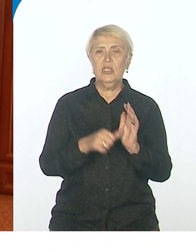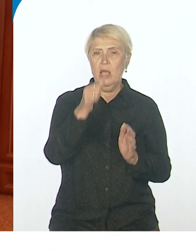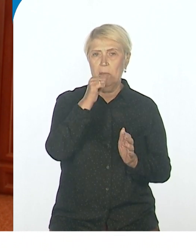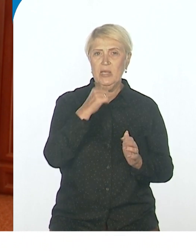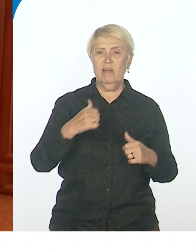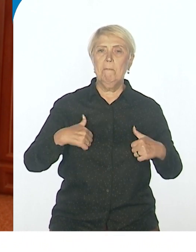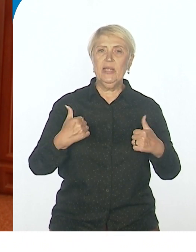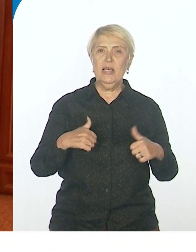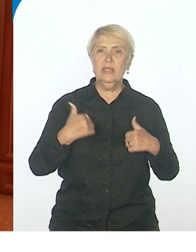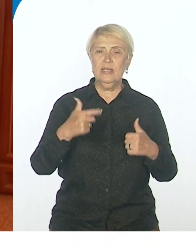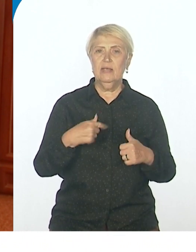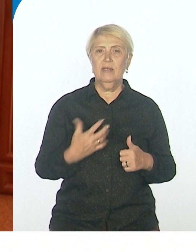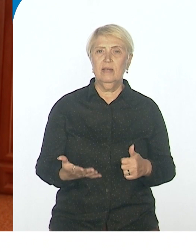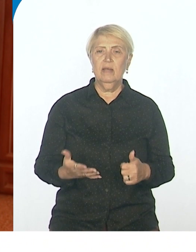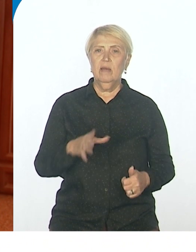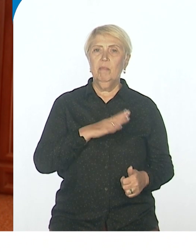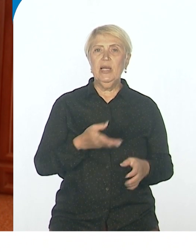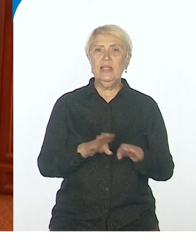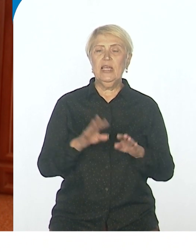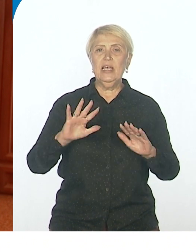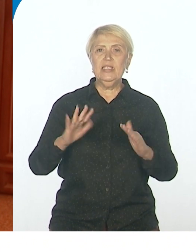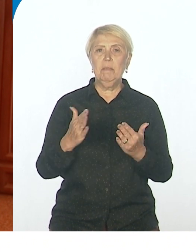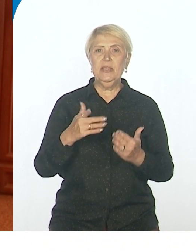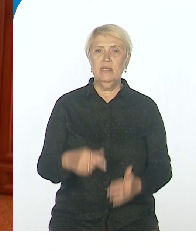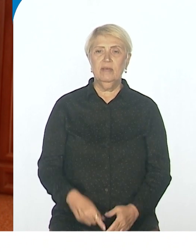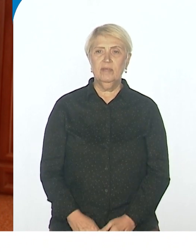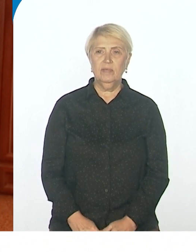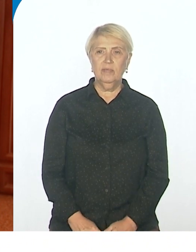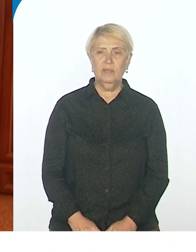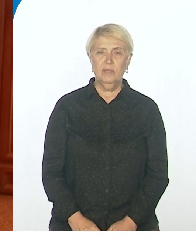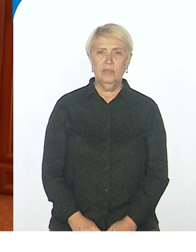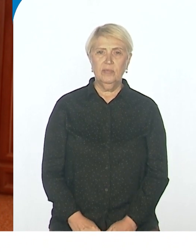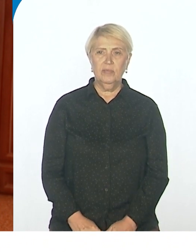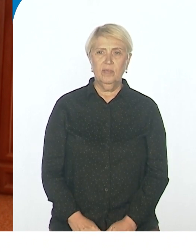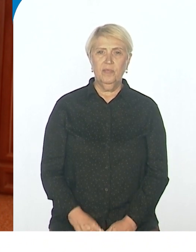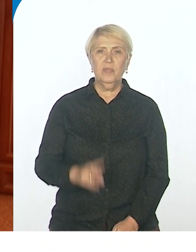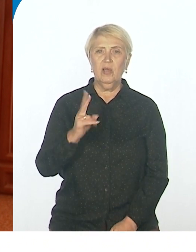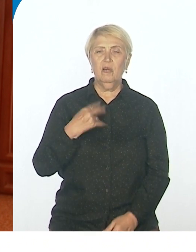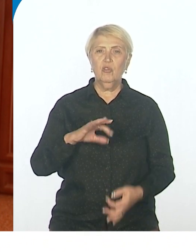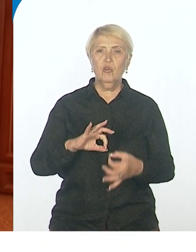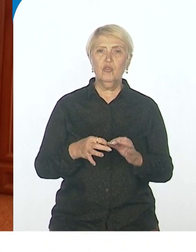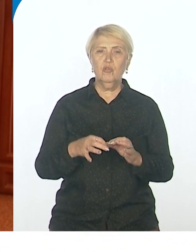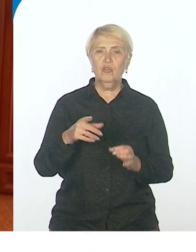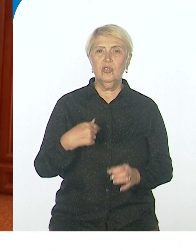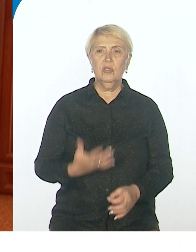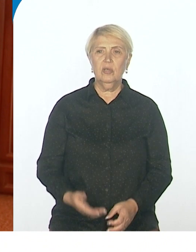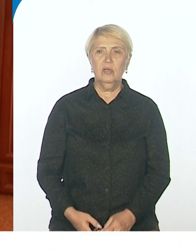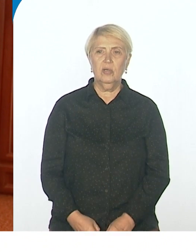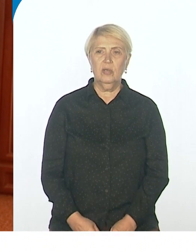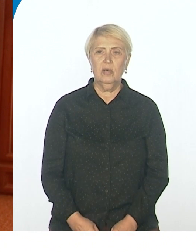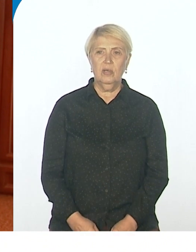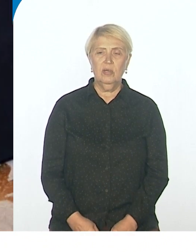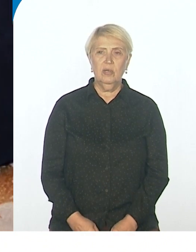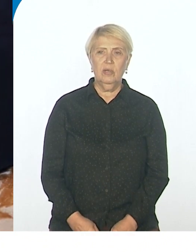так думаю, если бы не со мной, так я бы и не поверил. Но, в общем, это сложно было поверить, неужели все это на